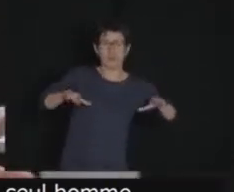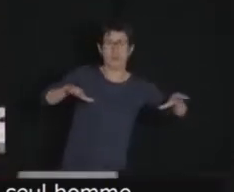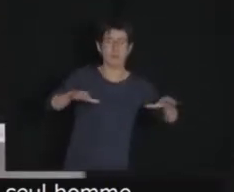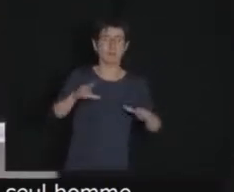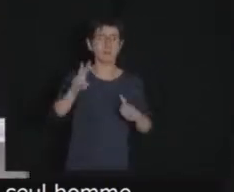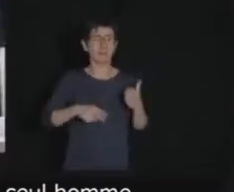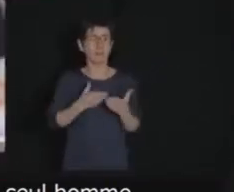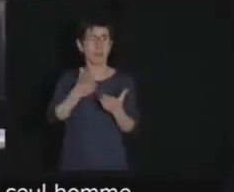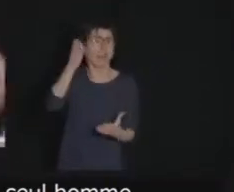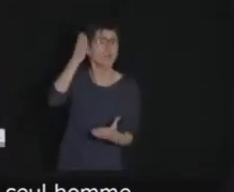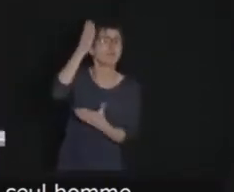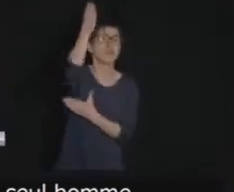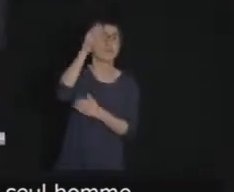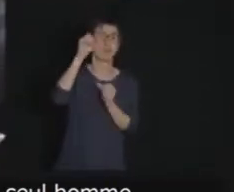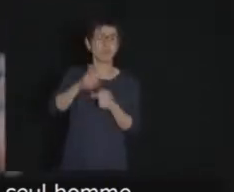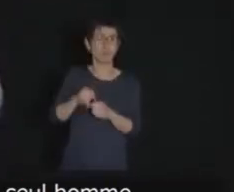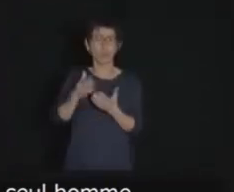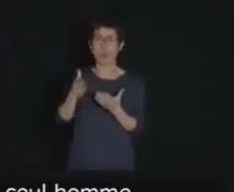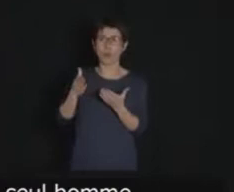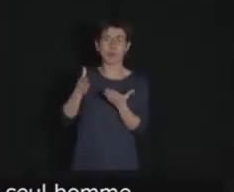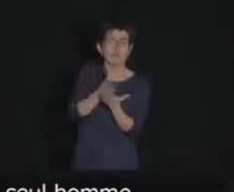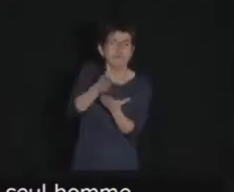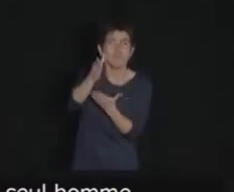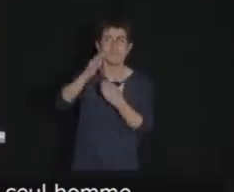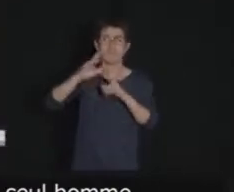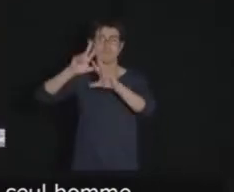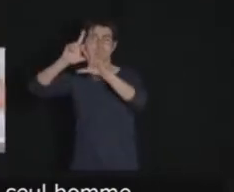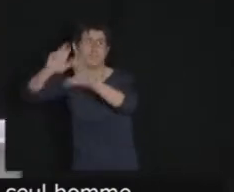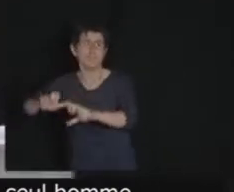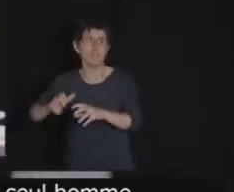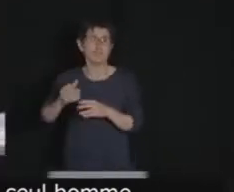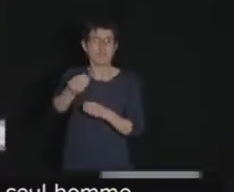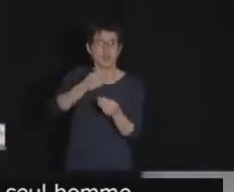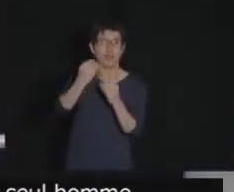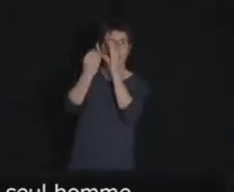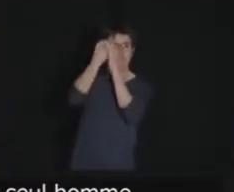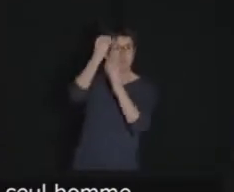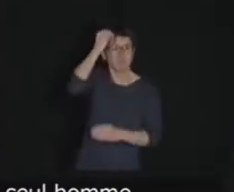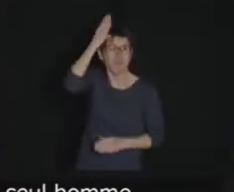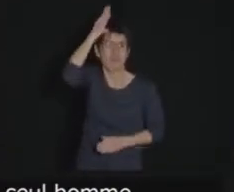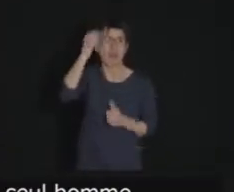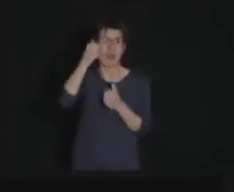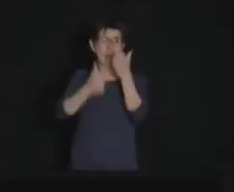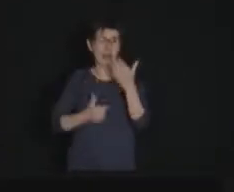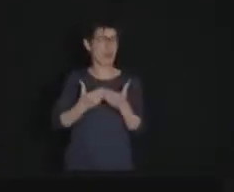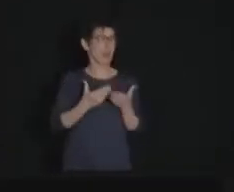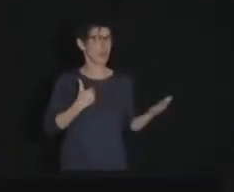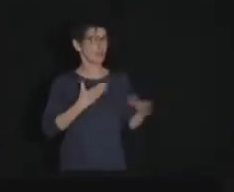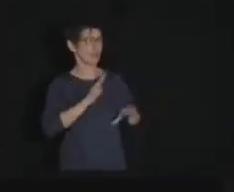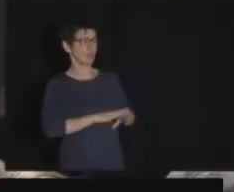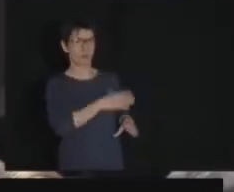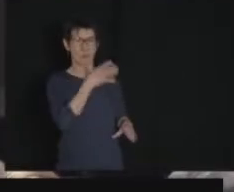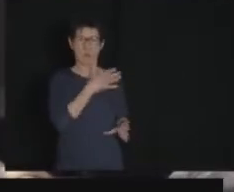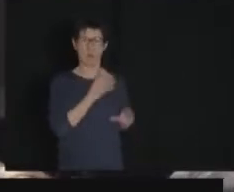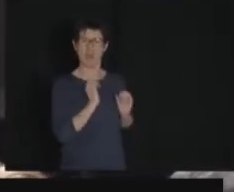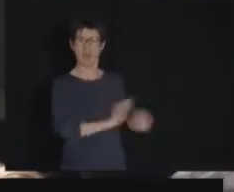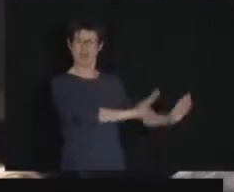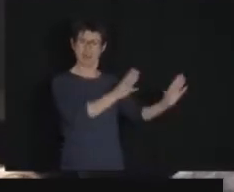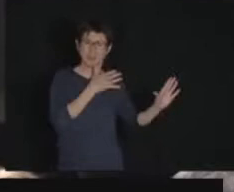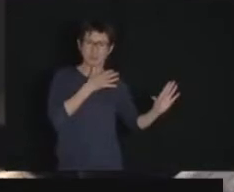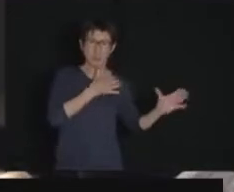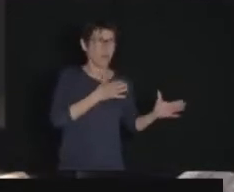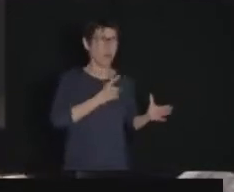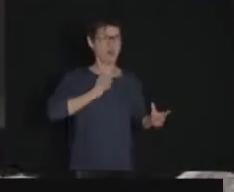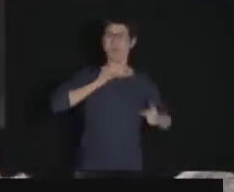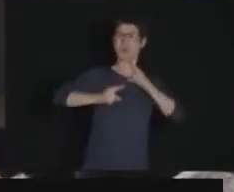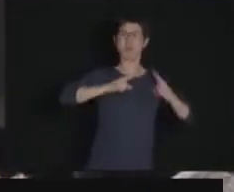l'esprit qui permet de conquérir, d'explorer, de visiter, de savoir. Alors nous allons prendre notre responsabilité. La